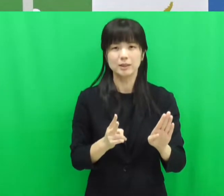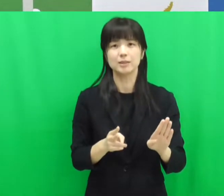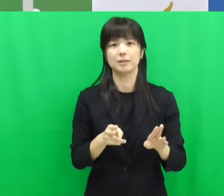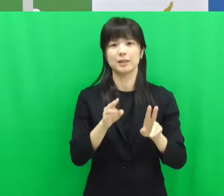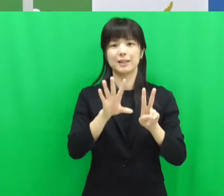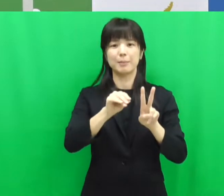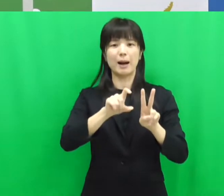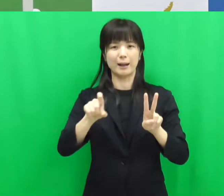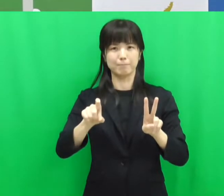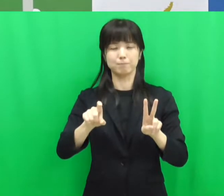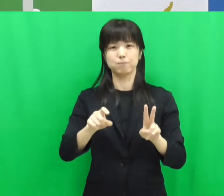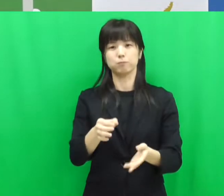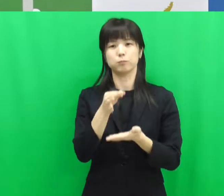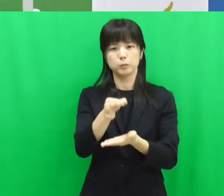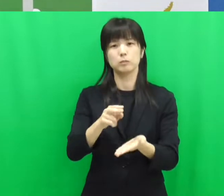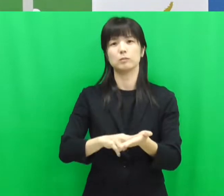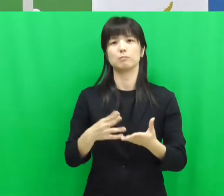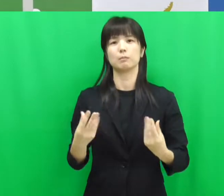ただいております